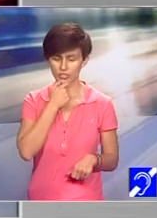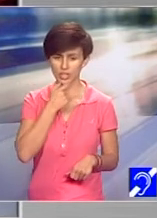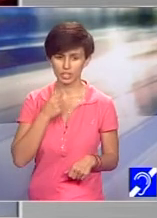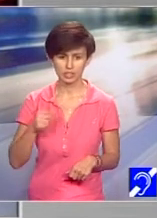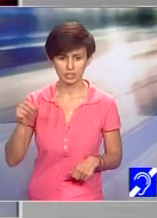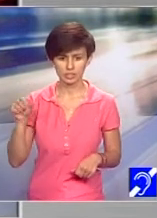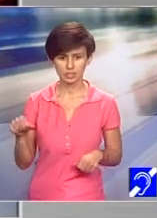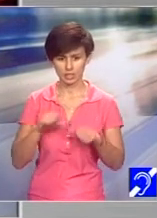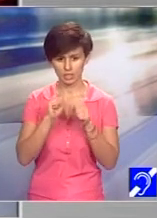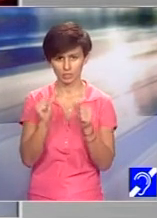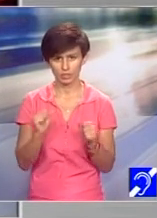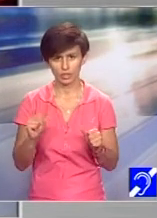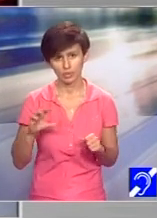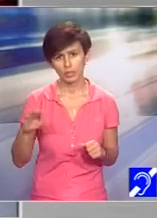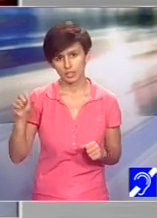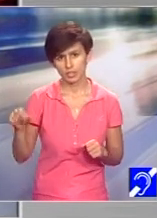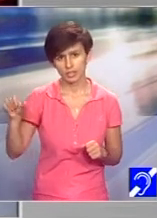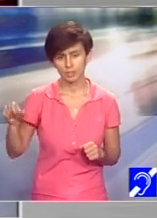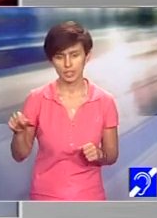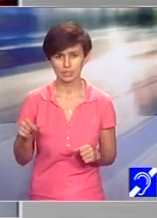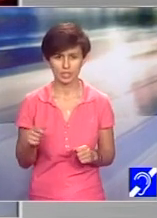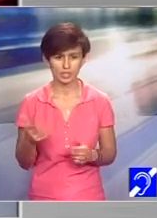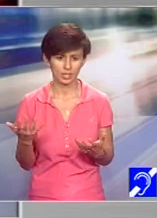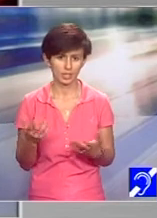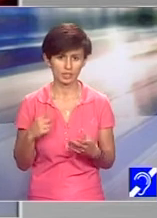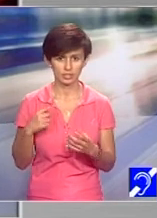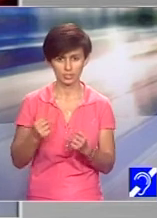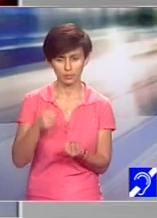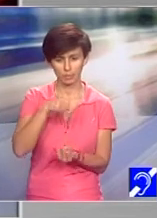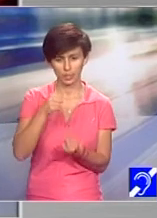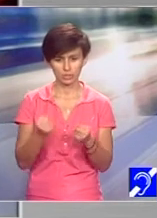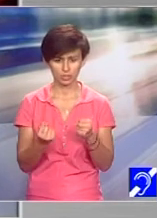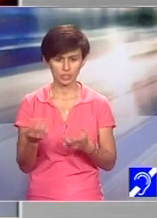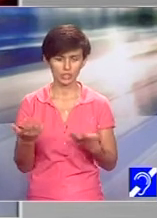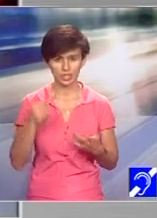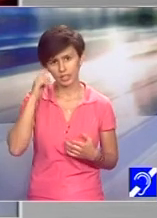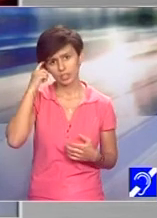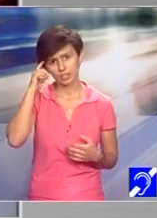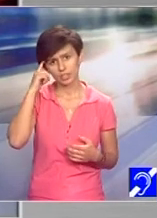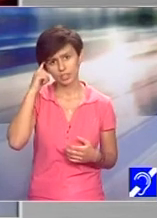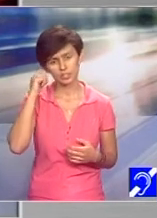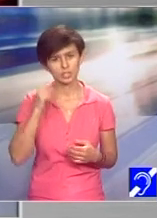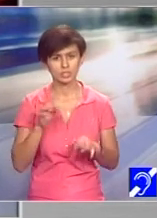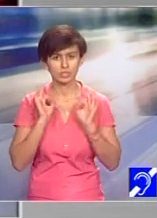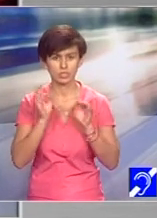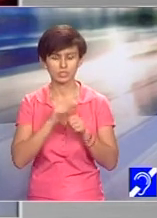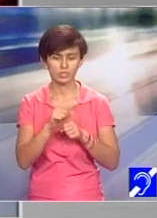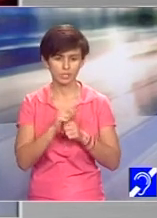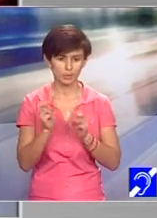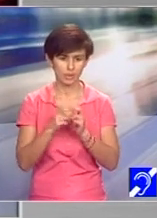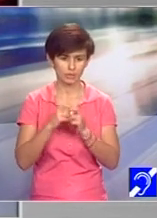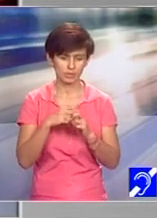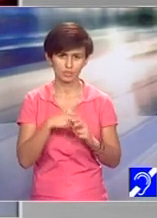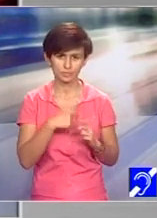șofer, care spune lumea șofer, dar el are o pregătire superioară, el știe să folosească aparatura, știe să ne ajute la abortul